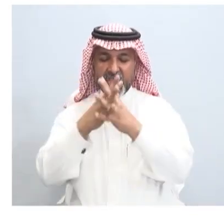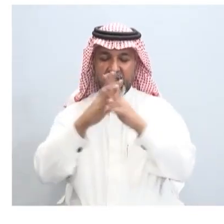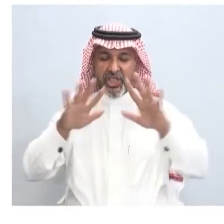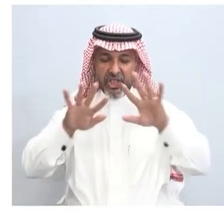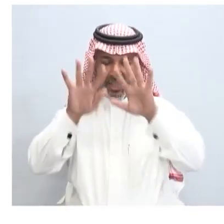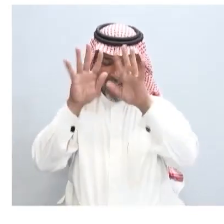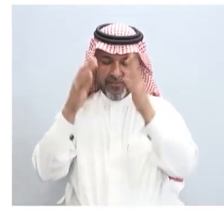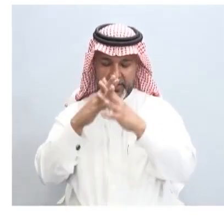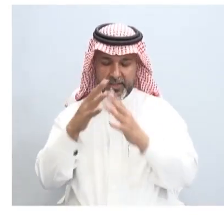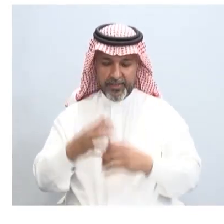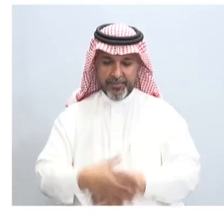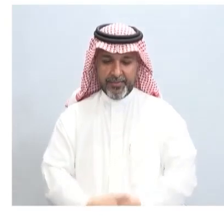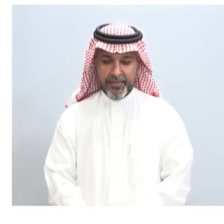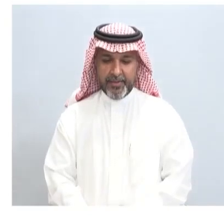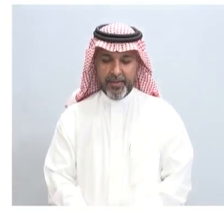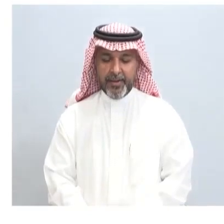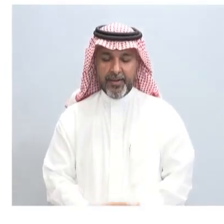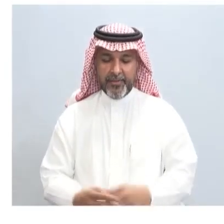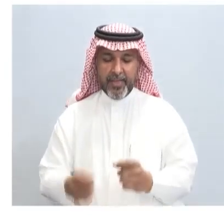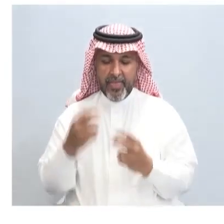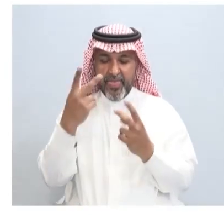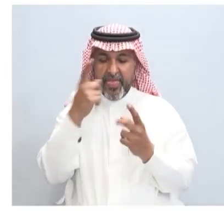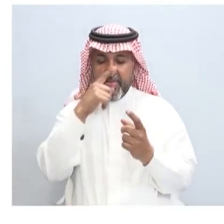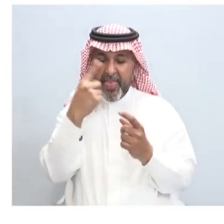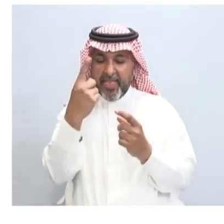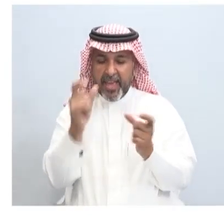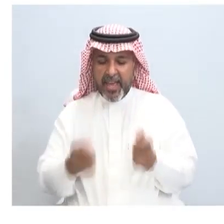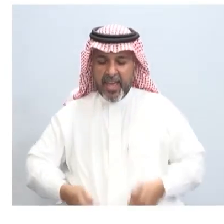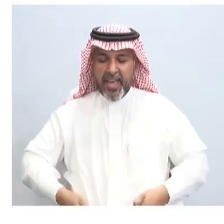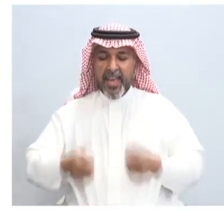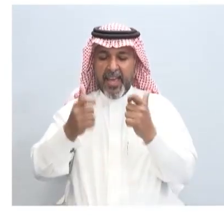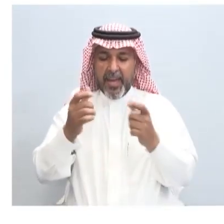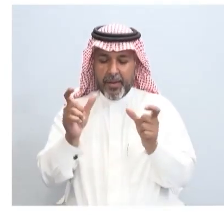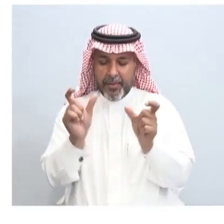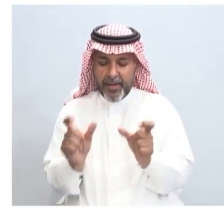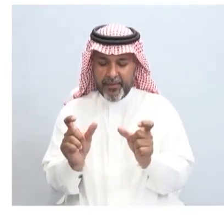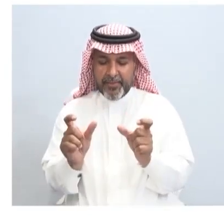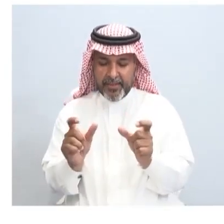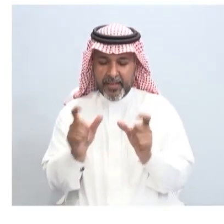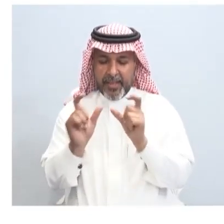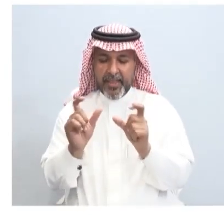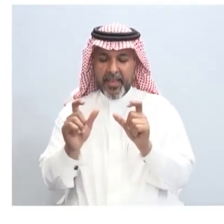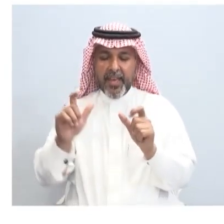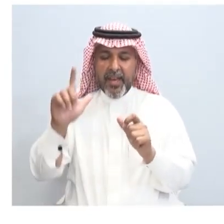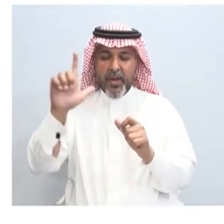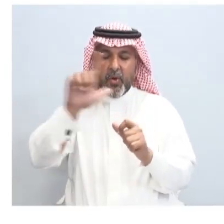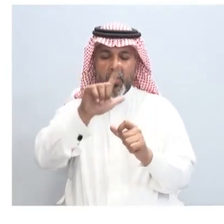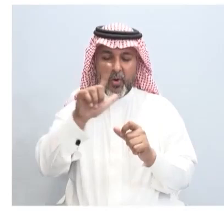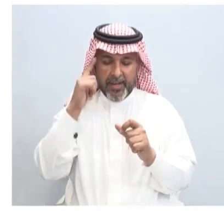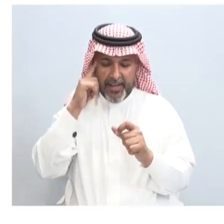او شعار كتابه او كتابه شعار او كتابه كتاب يعني